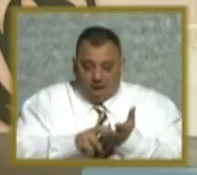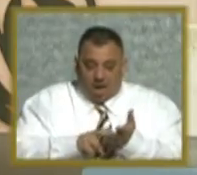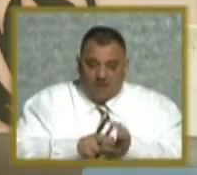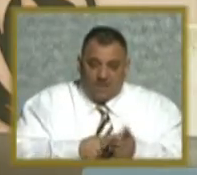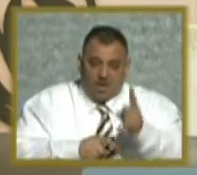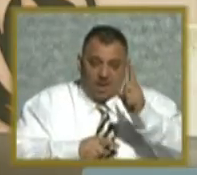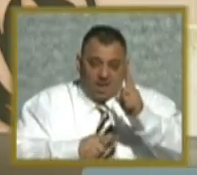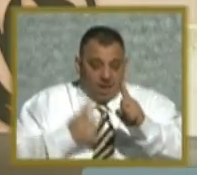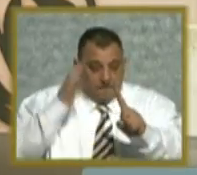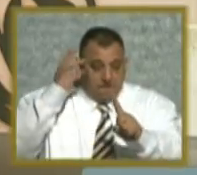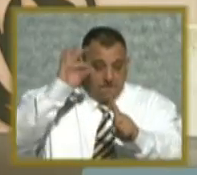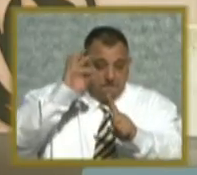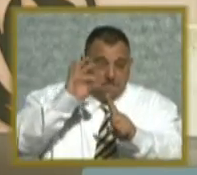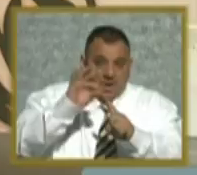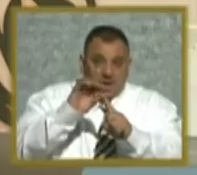ويعلم بأن